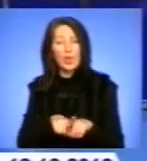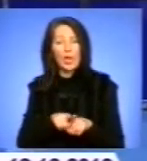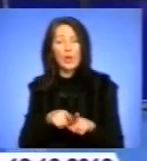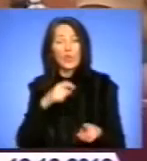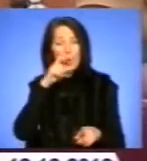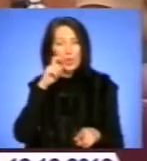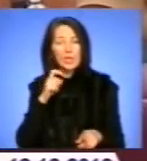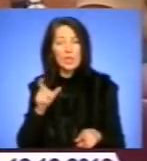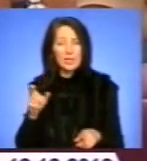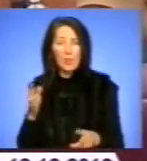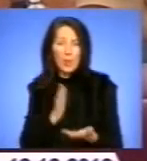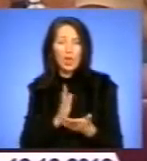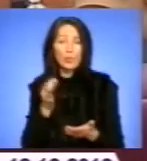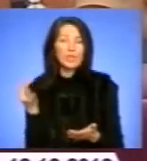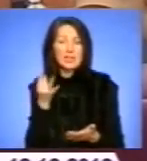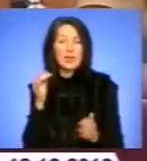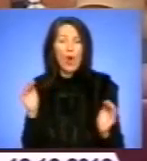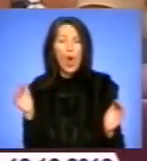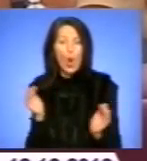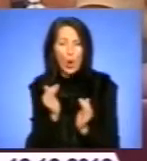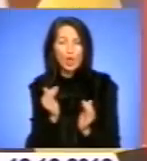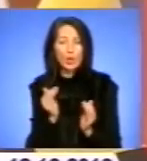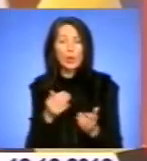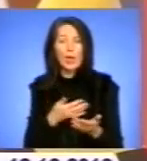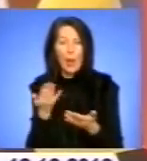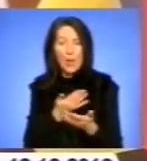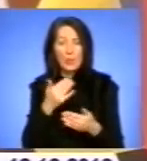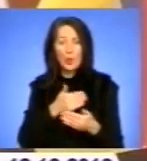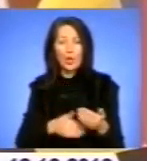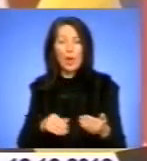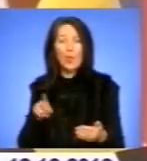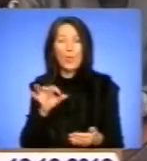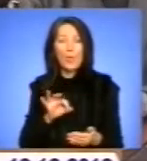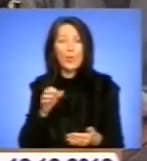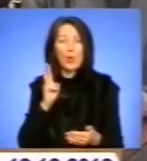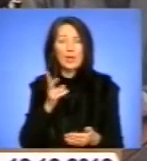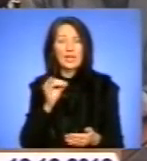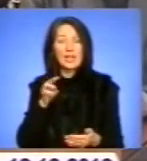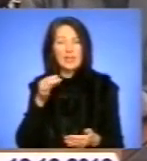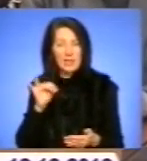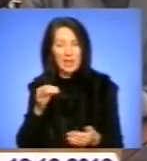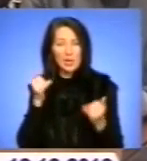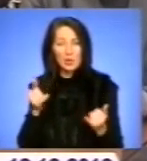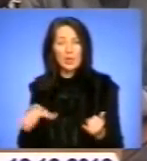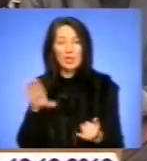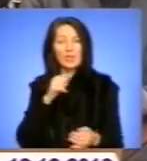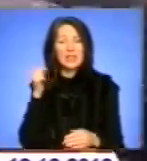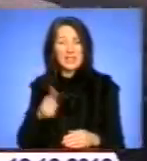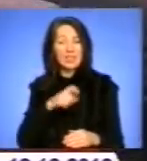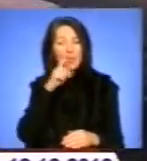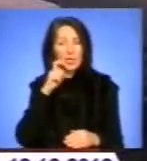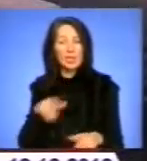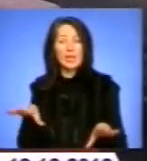цікаво. Короткометражні фільми та програми про Китай віднині на цілий тиждень в Україні. Київська державна регіональна телерадіокомпанія спільно